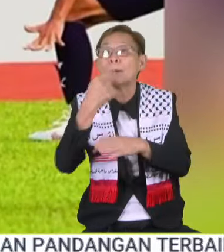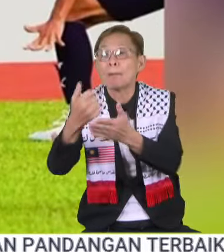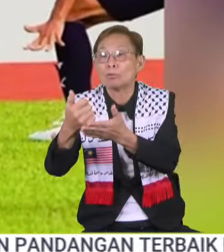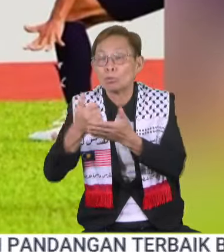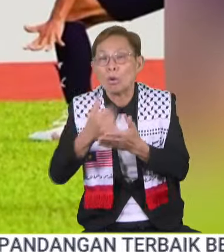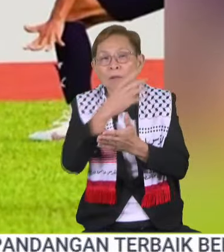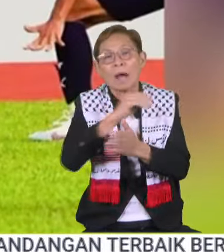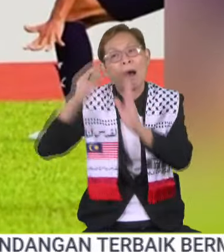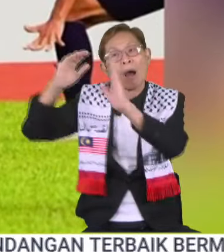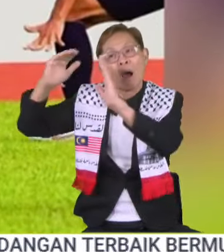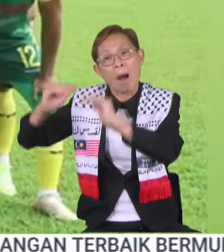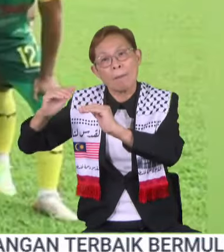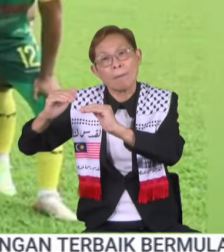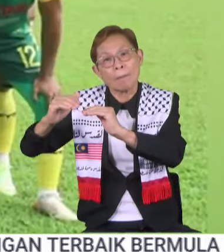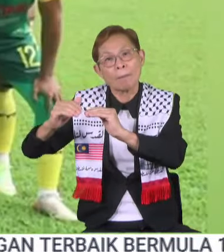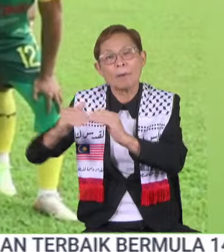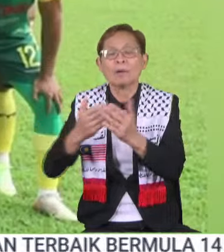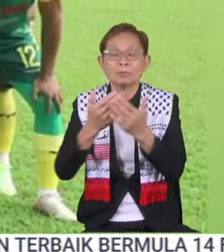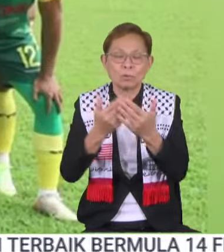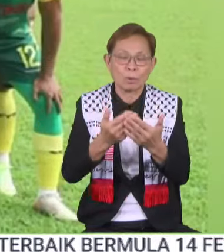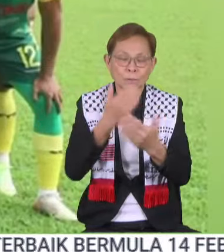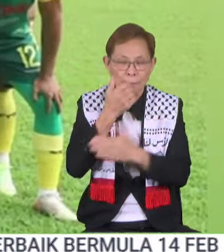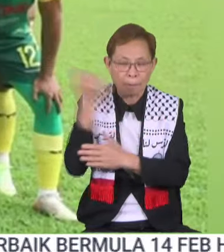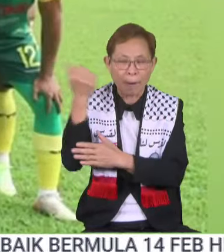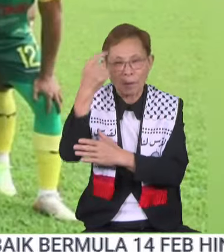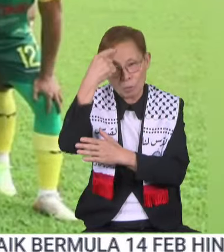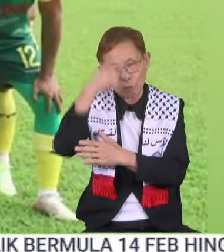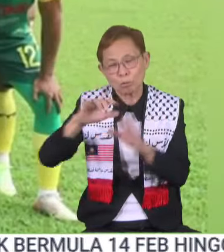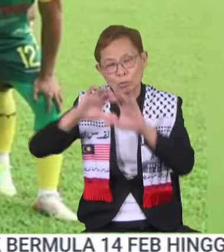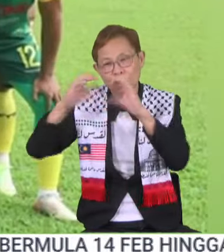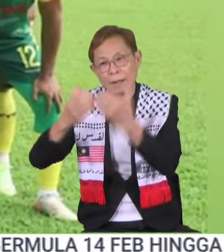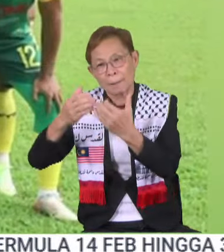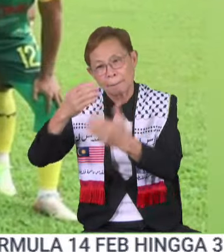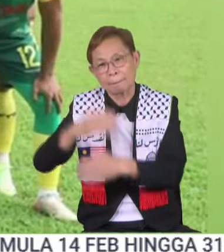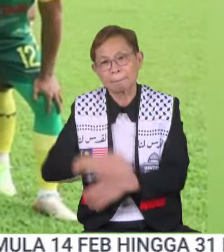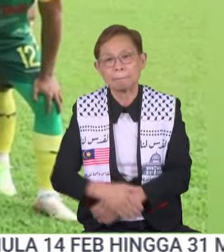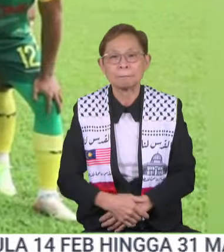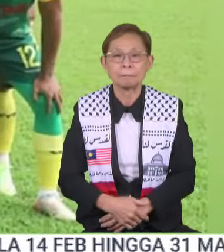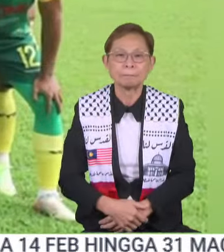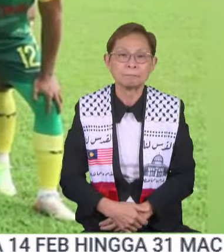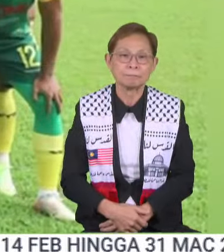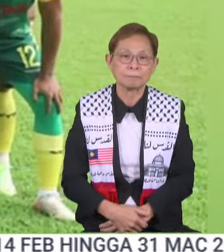mana-mana pihak serta berharap peminat mendoakan yang terbaik untuk kelab itu.